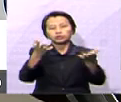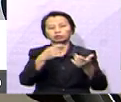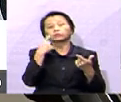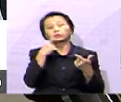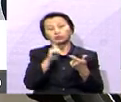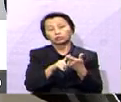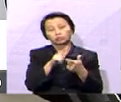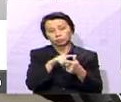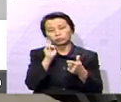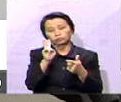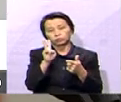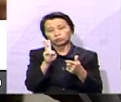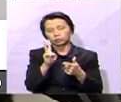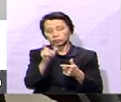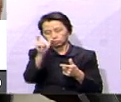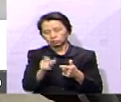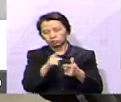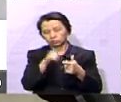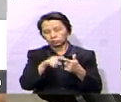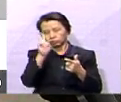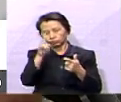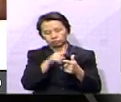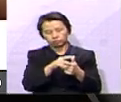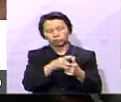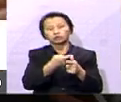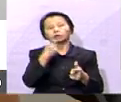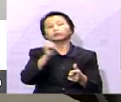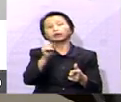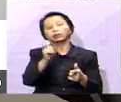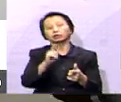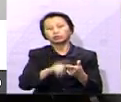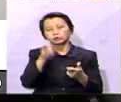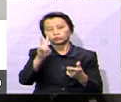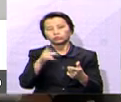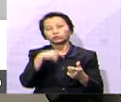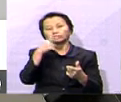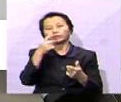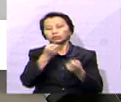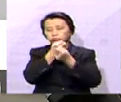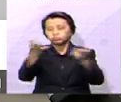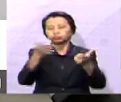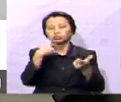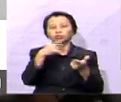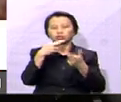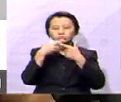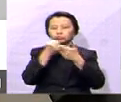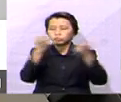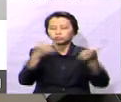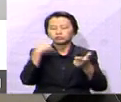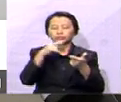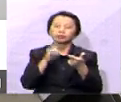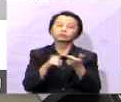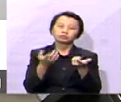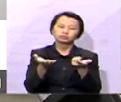membocornya suspek dia ada dua dua aspek ini satu daripada mana kedua Siapa yang